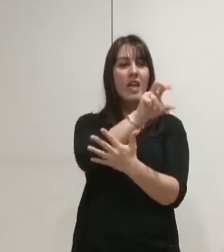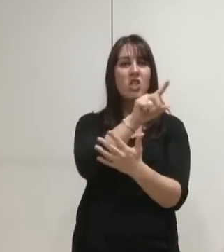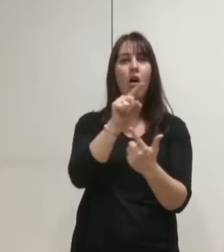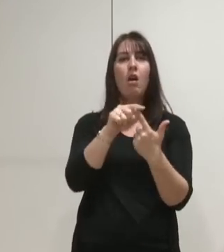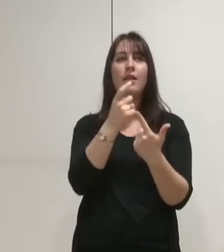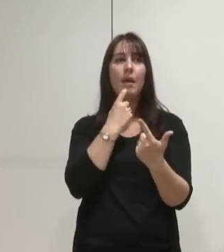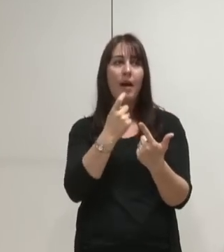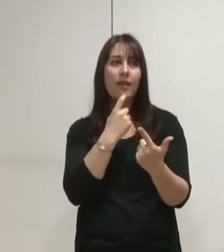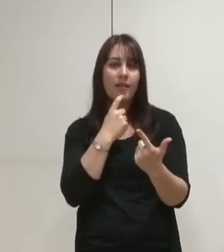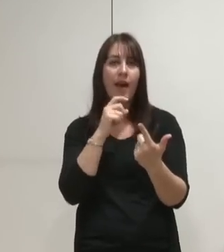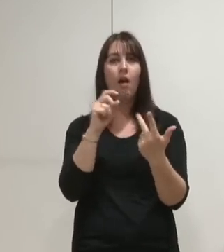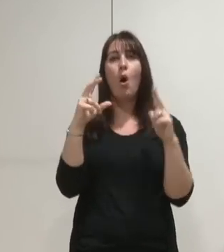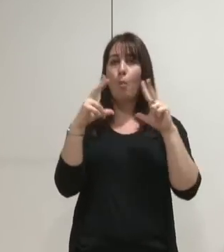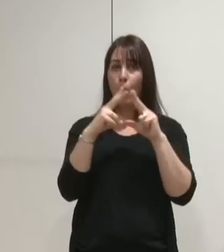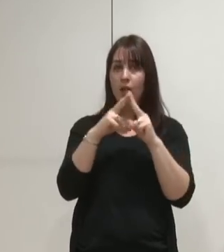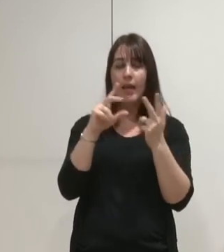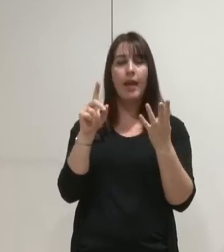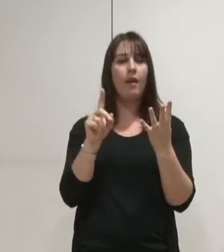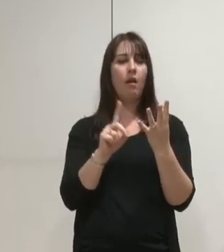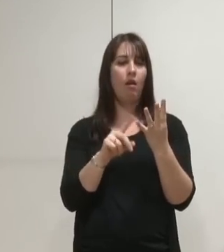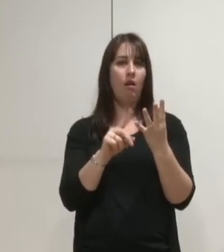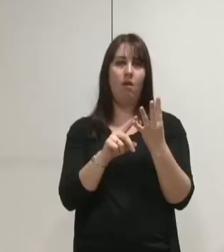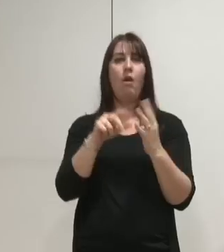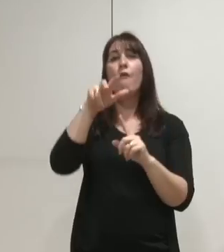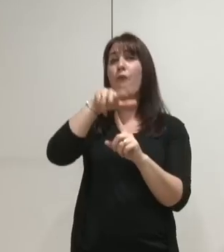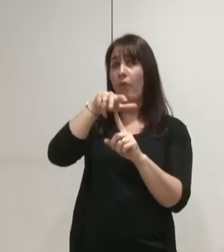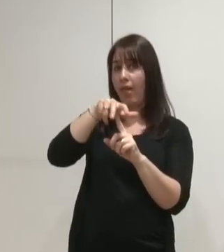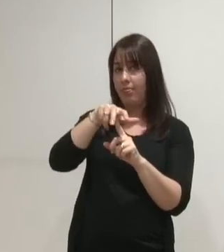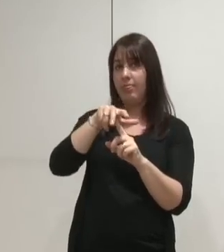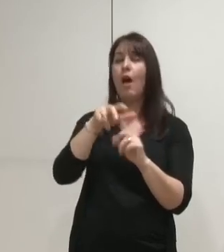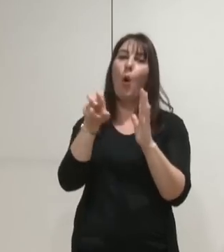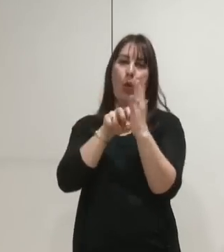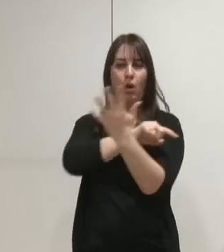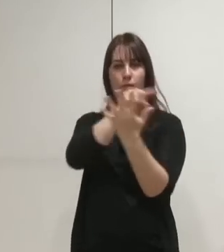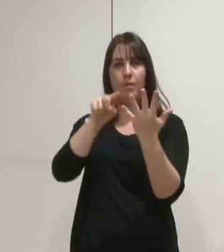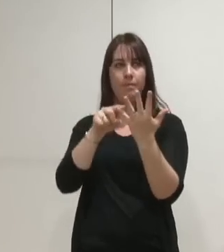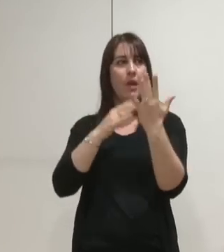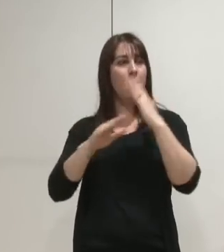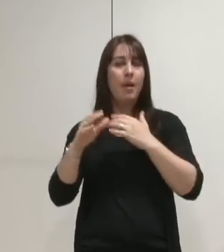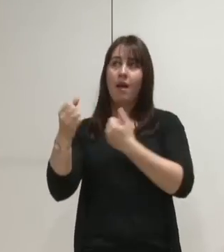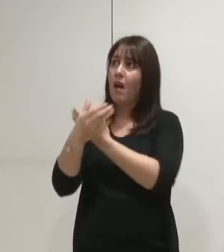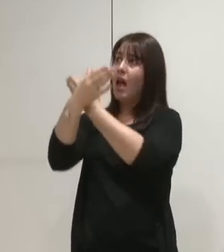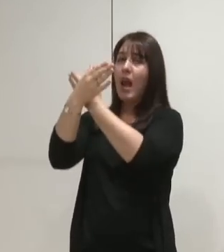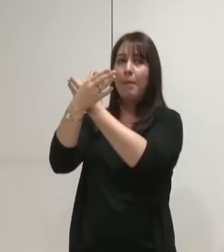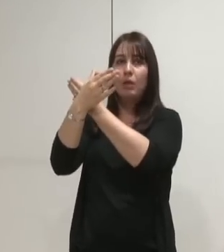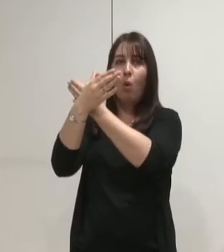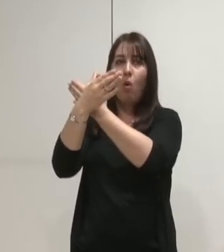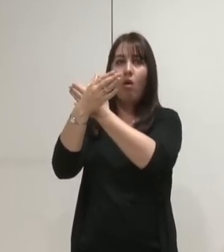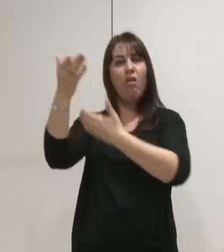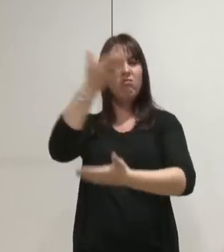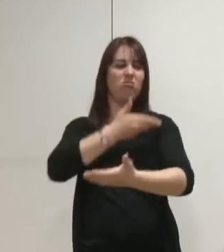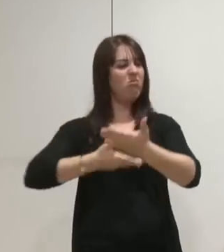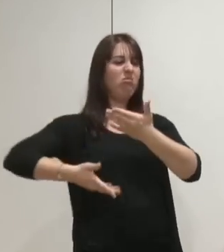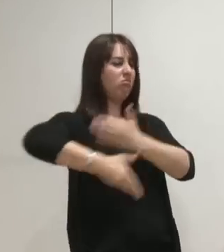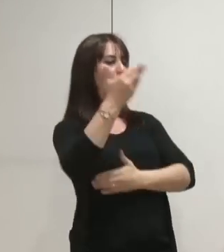d'air pontteclé et Fontaine mais la Métro n'a pas vocation à se substituer aux